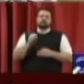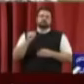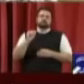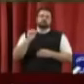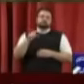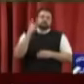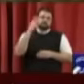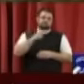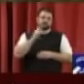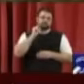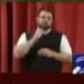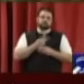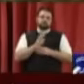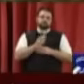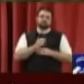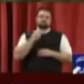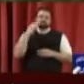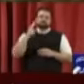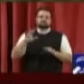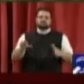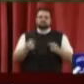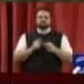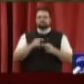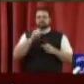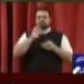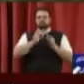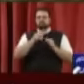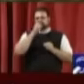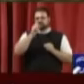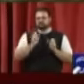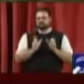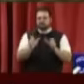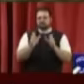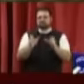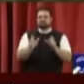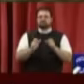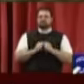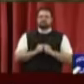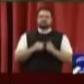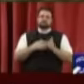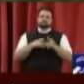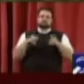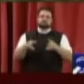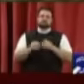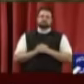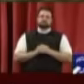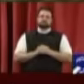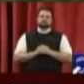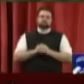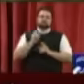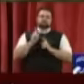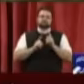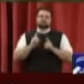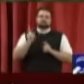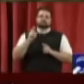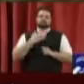Măi, înseamnă diplomație, stai puțin. Da, n-ai de ce să reproșezi. Dacă nu ți-o convenit atunci,